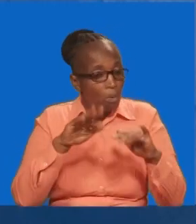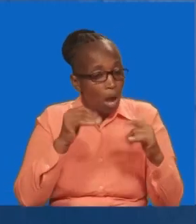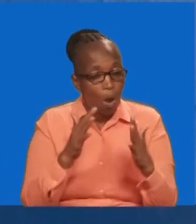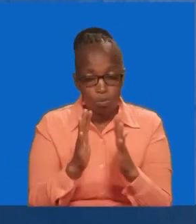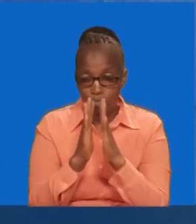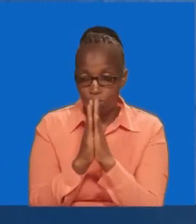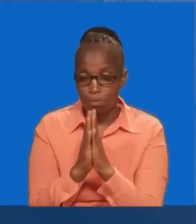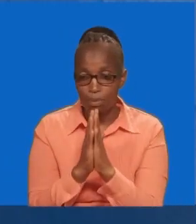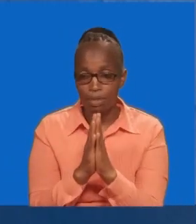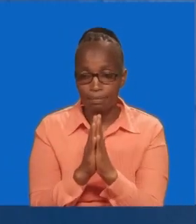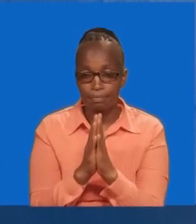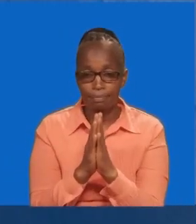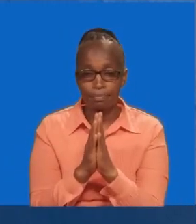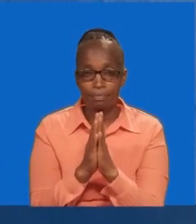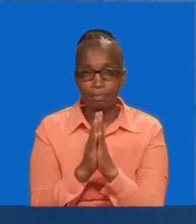pray.